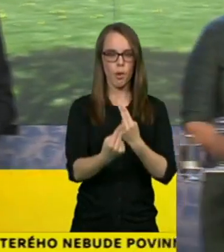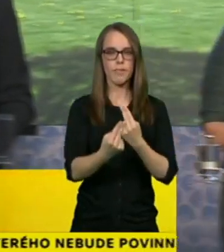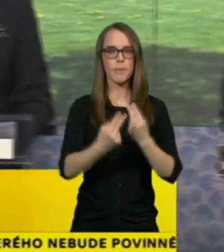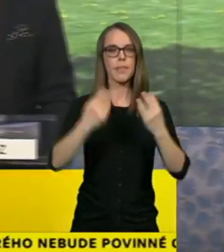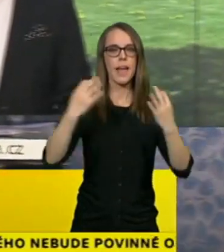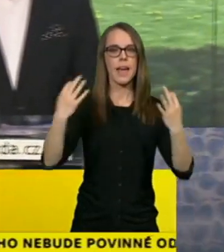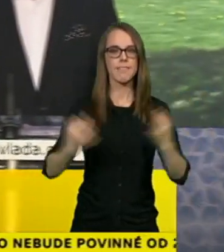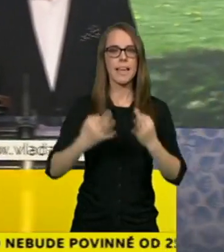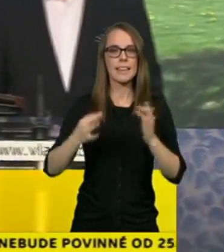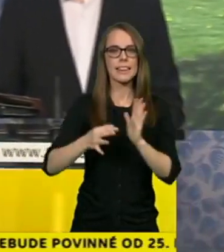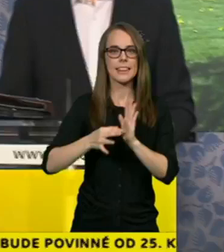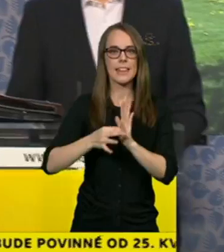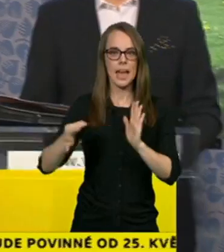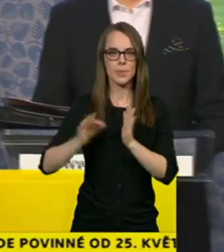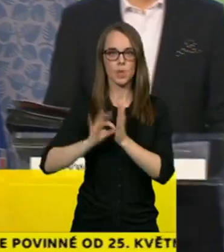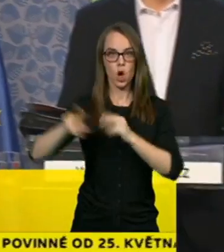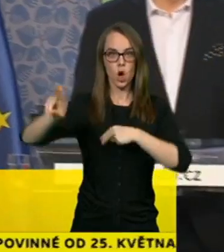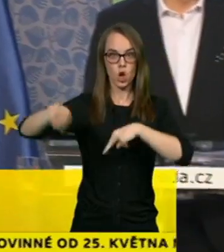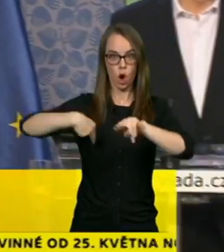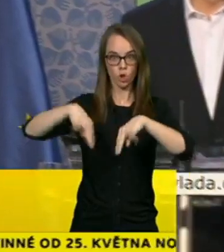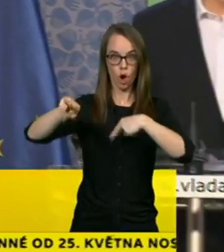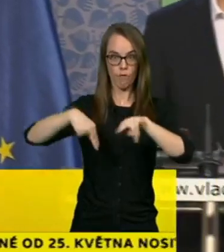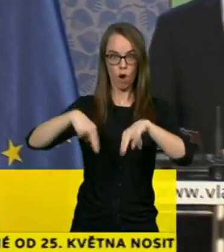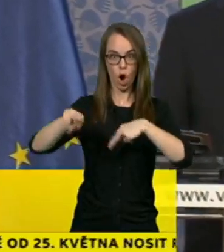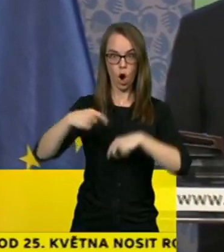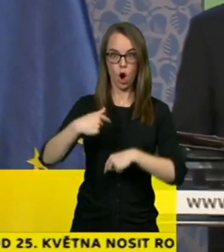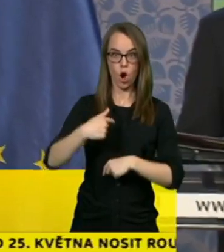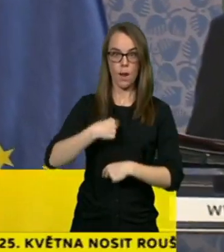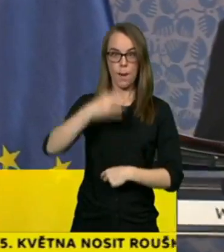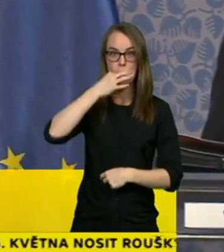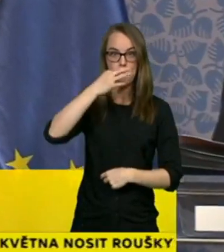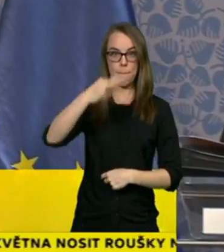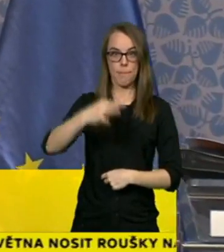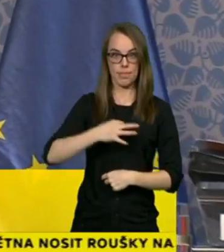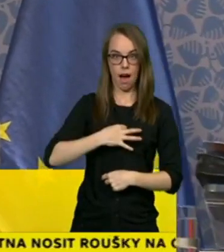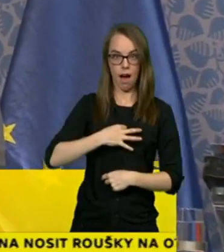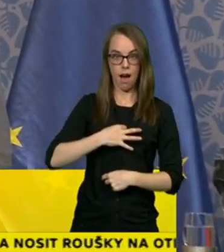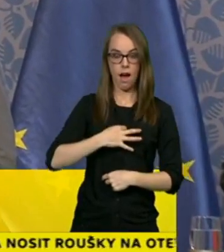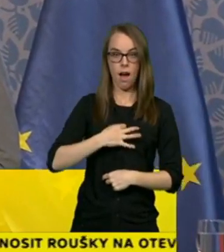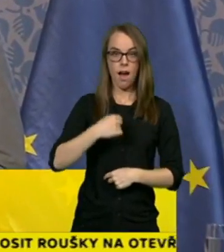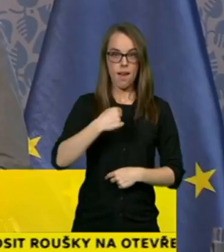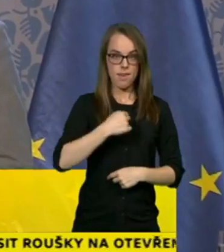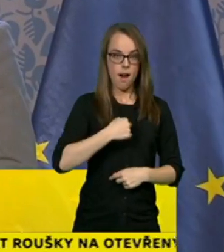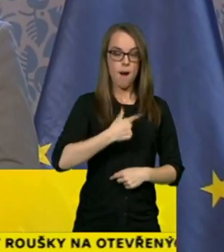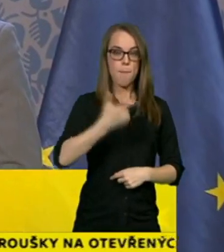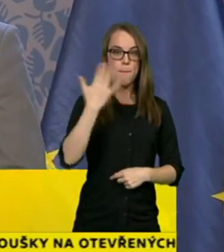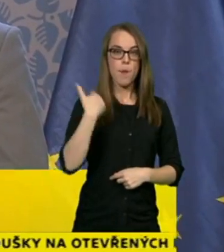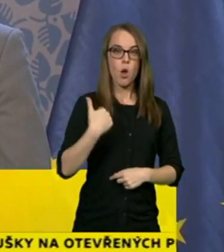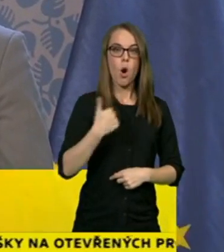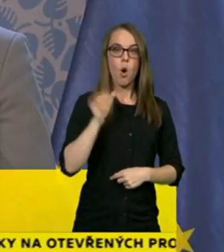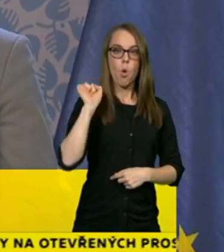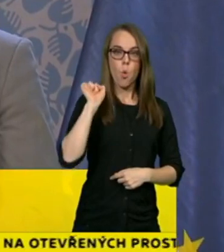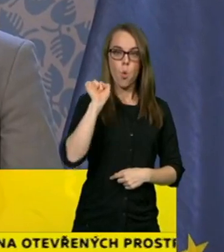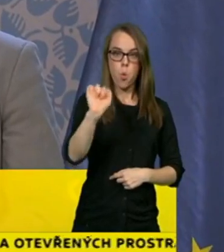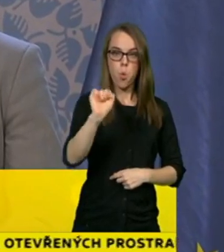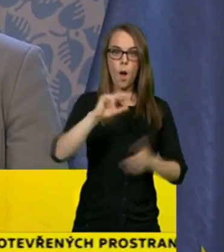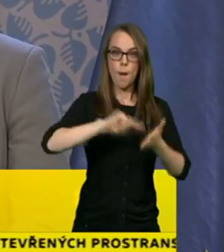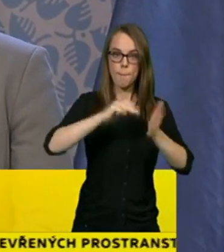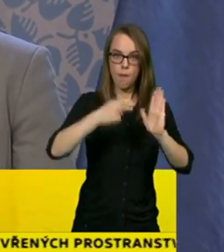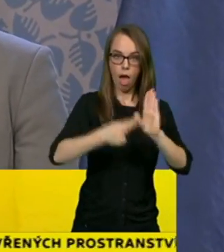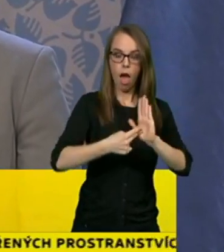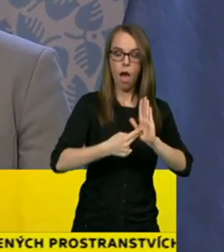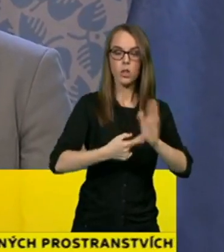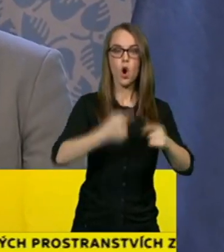jsem točil ten rozhovor, tak v té době jsme samozřejmě vycházeli z plánu, který tady byl akceptován, tedy polovina